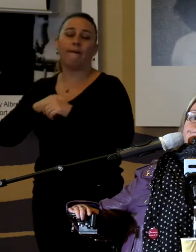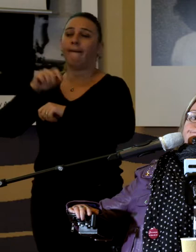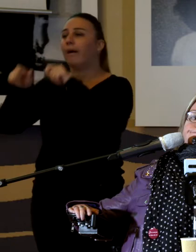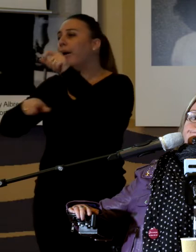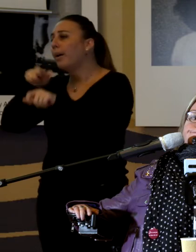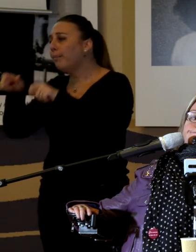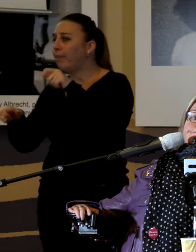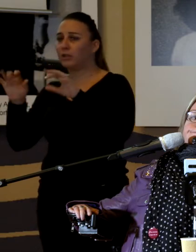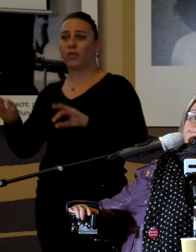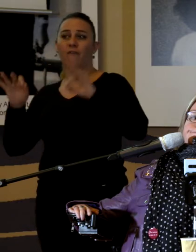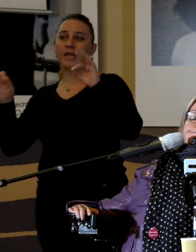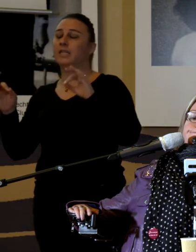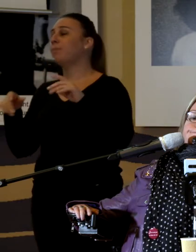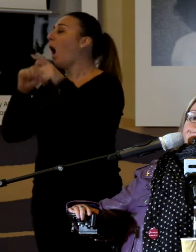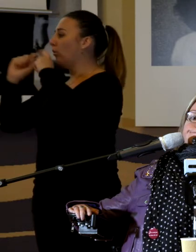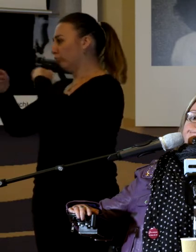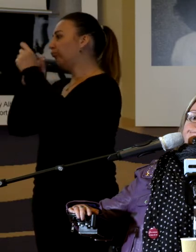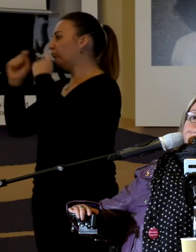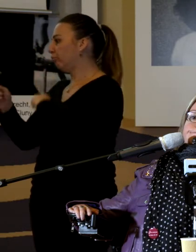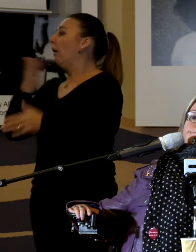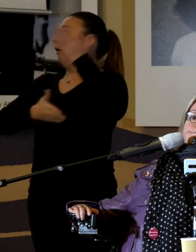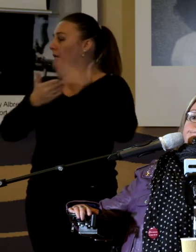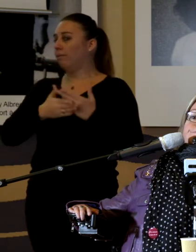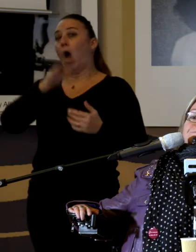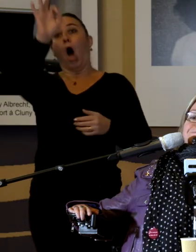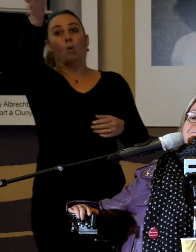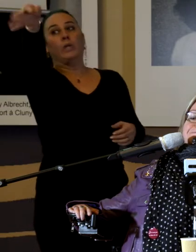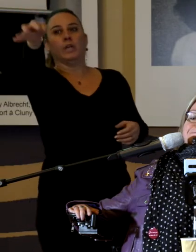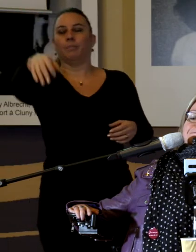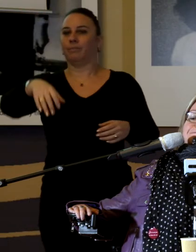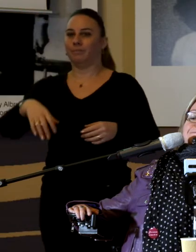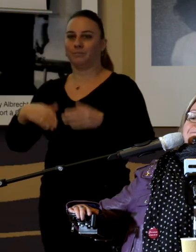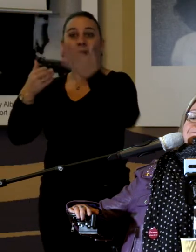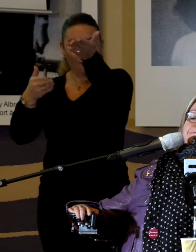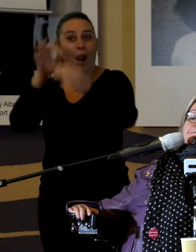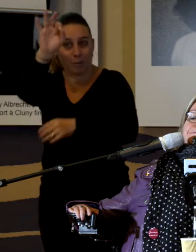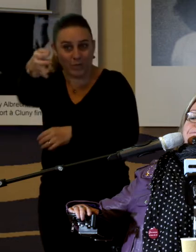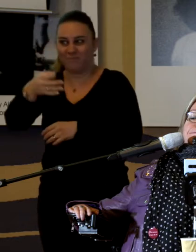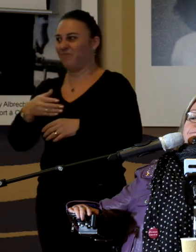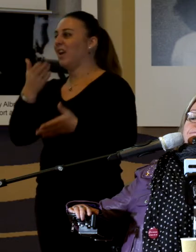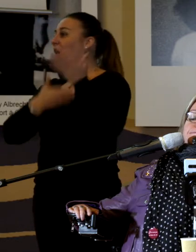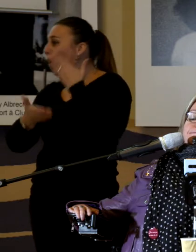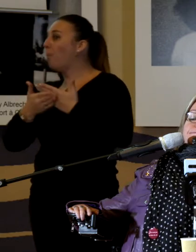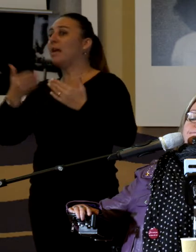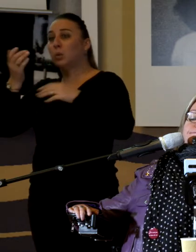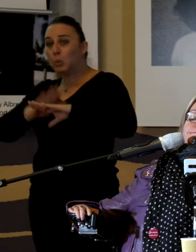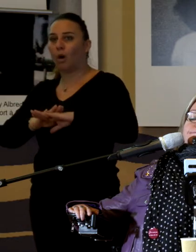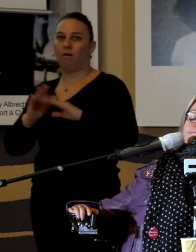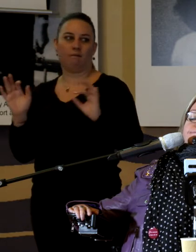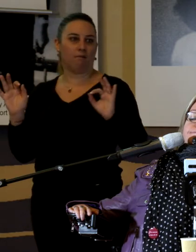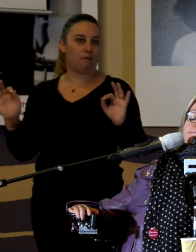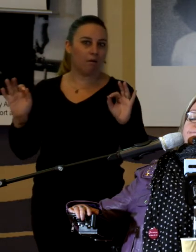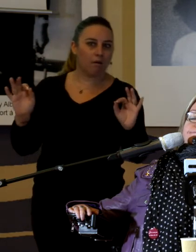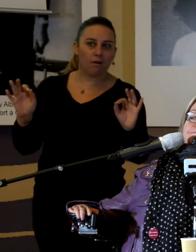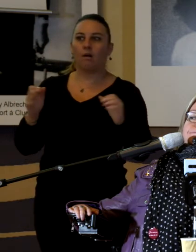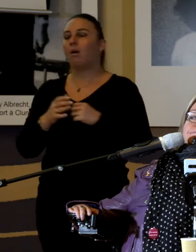des personnes valides qui parlent pour les personnes handicapées. D'accord ? Oui, c'est ça, voilà. Fussent-elles adultes Enfin, je ne sais pas, moi, si